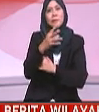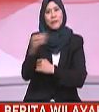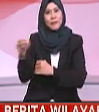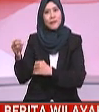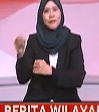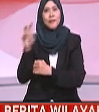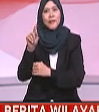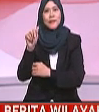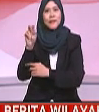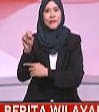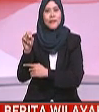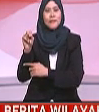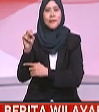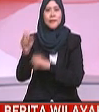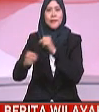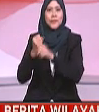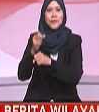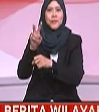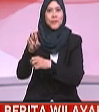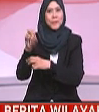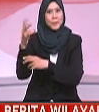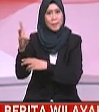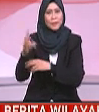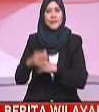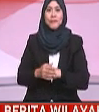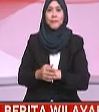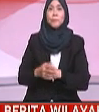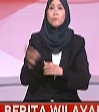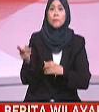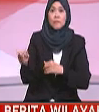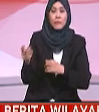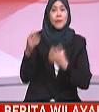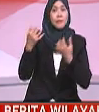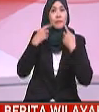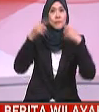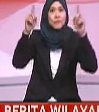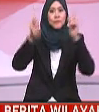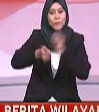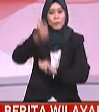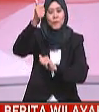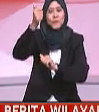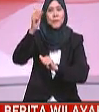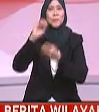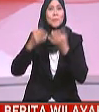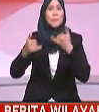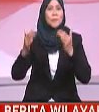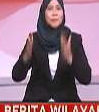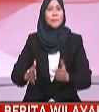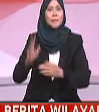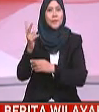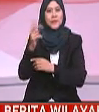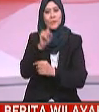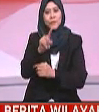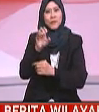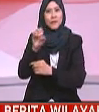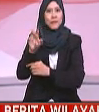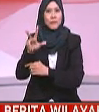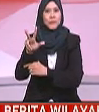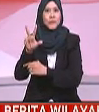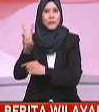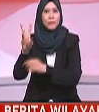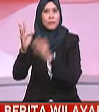dan Tan Jiawei pada 2017. Ia juga merupakan kejuaraan kedua pemain nombor 136 dunia